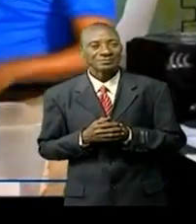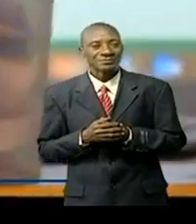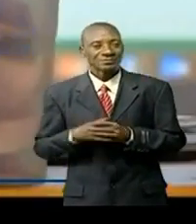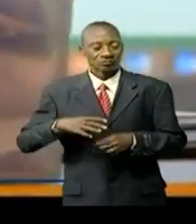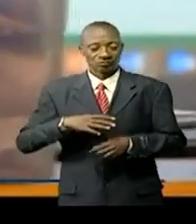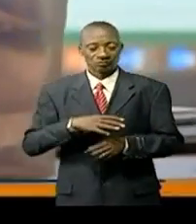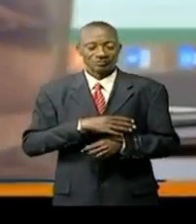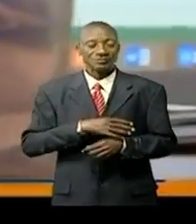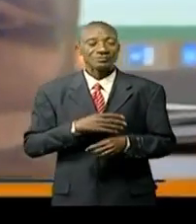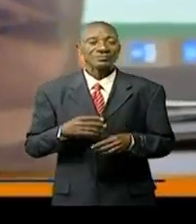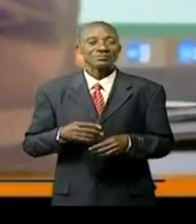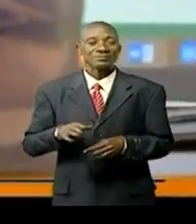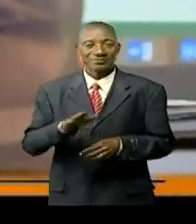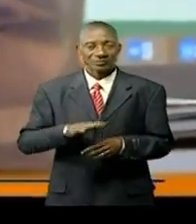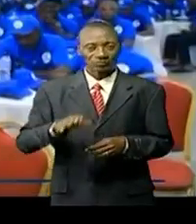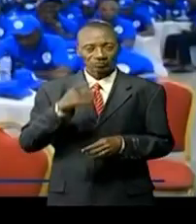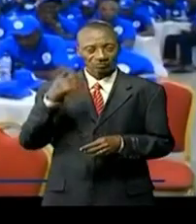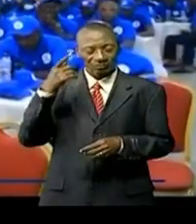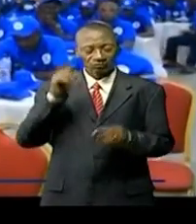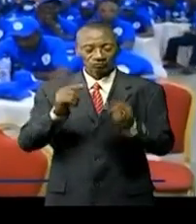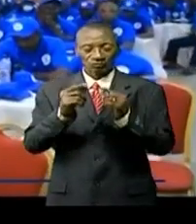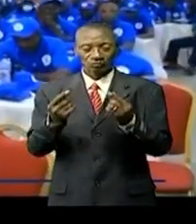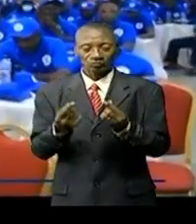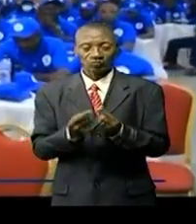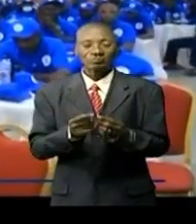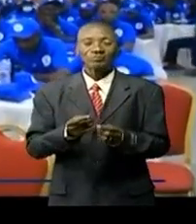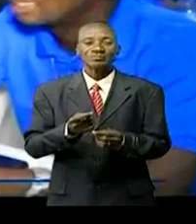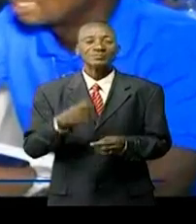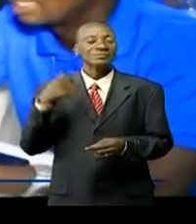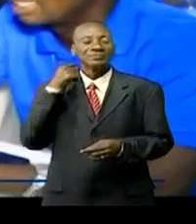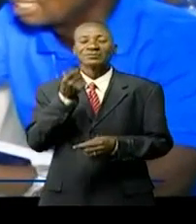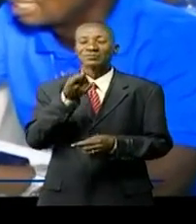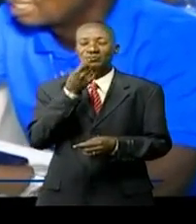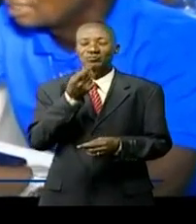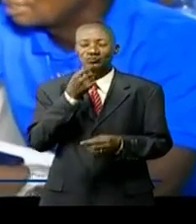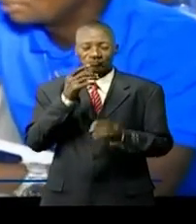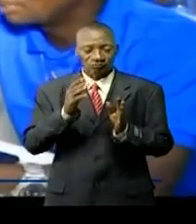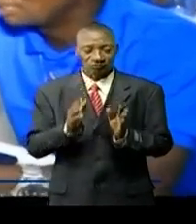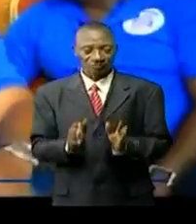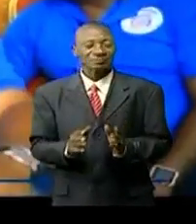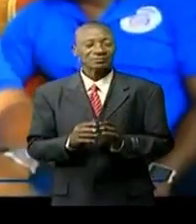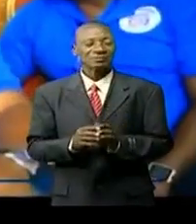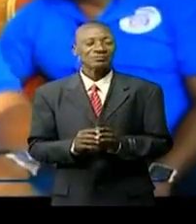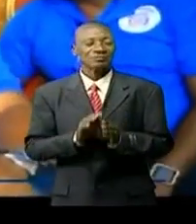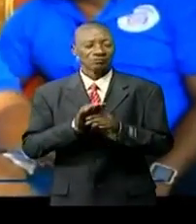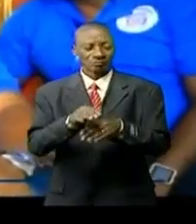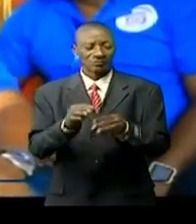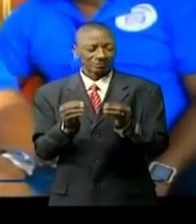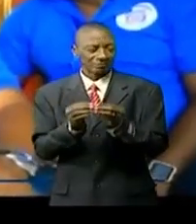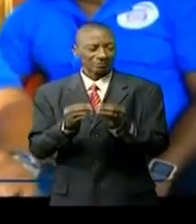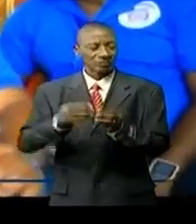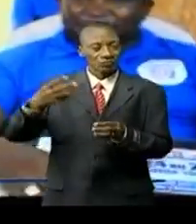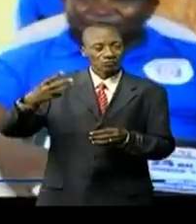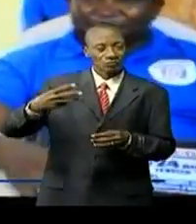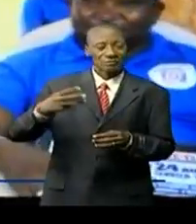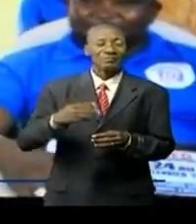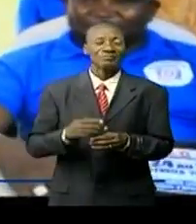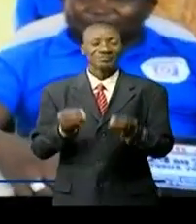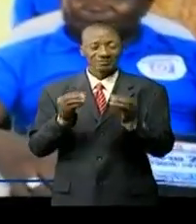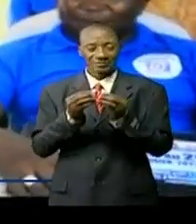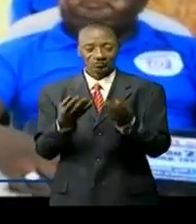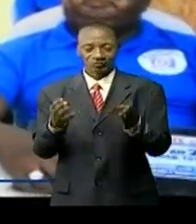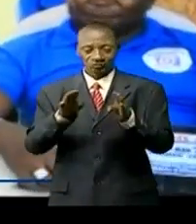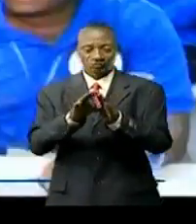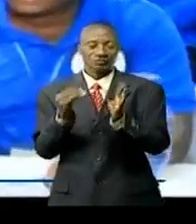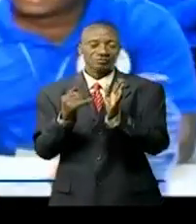des médecins, reste l'une des grandes retombées de ce troisième congrès du SINAMED qui s'est clôturé ce samedi 26